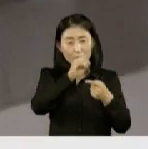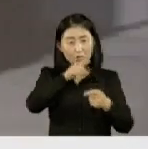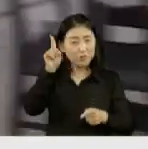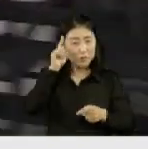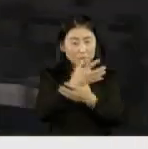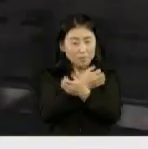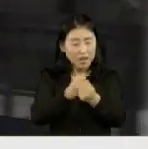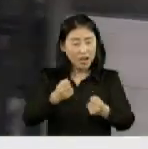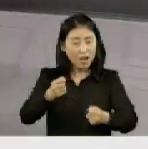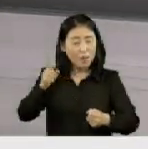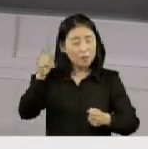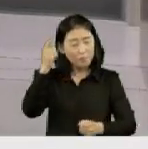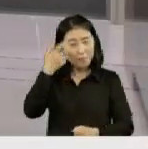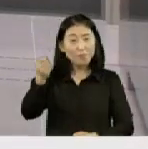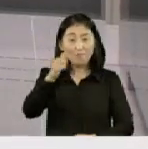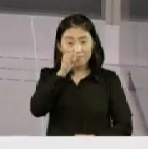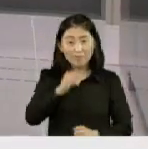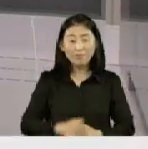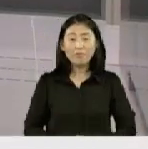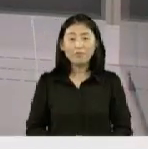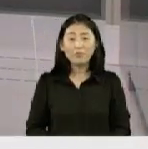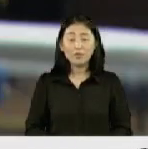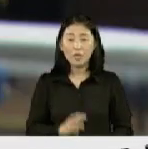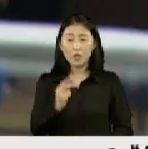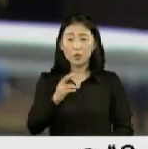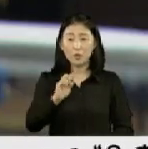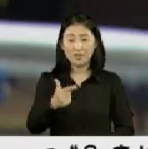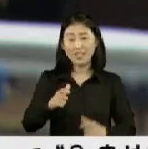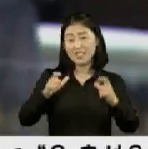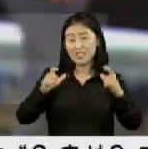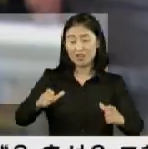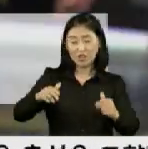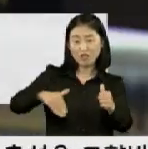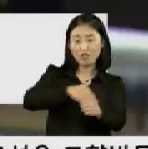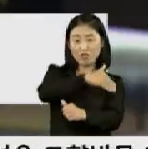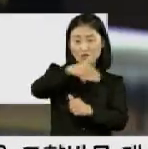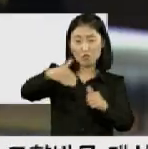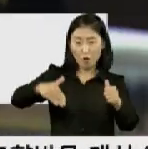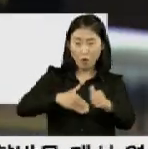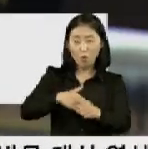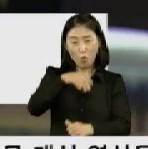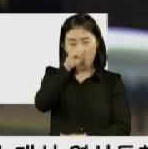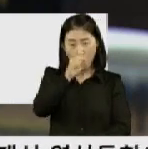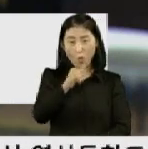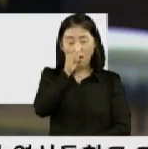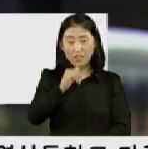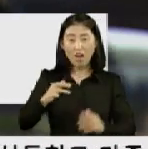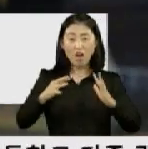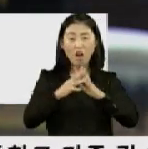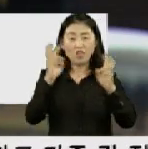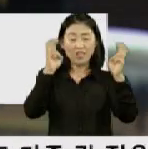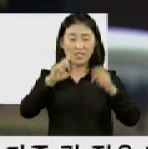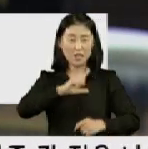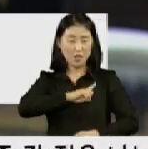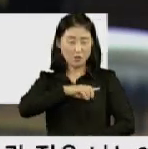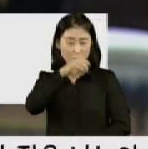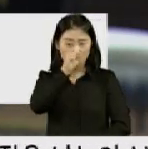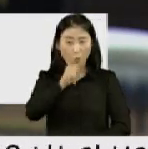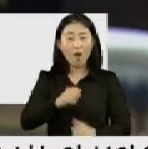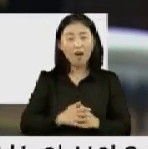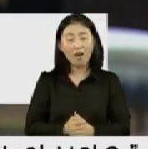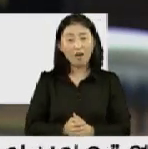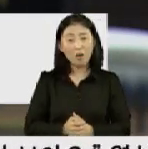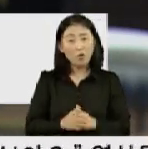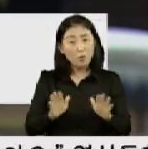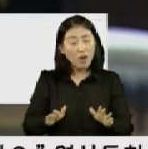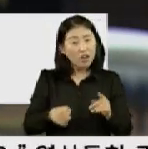100%를 넘길 것으로 보고 있습니다. 용산지구가 가지고 있는 지역적 특장점과 건설사의 브랜드 파워 등을 미루어 봤을